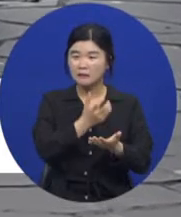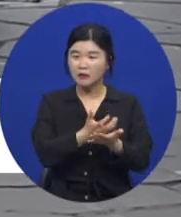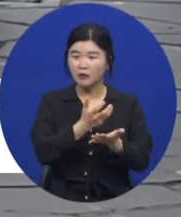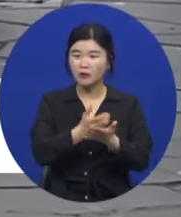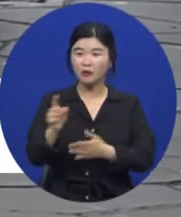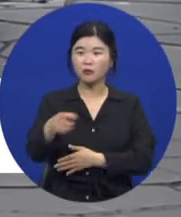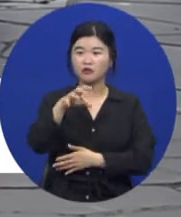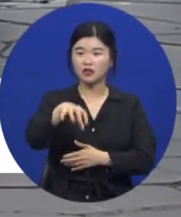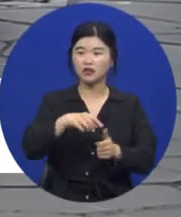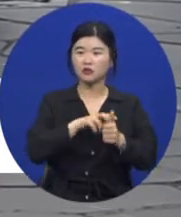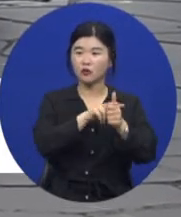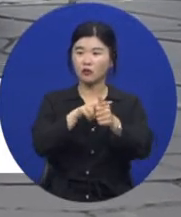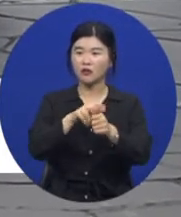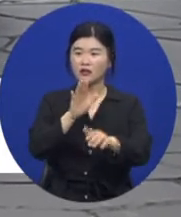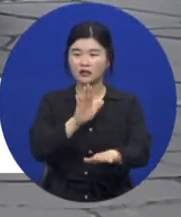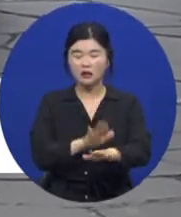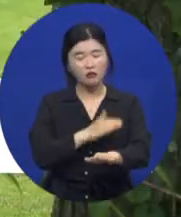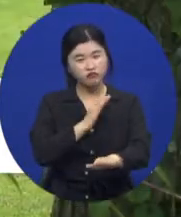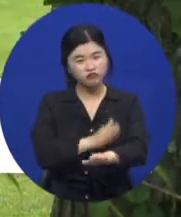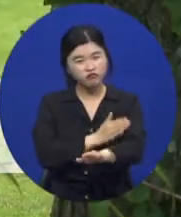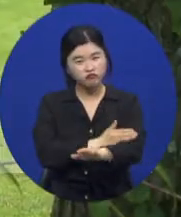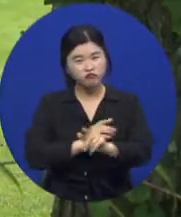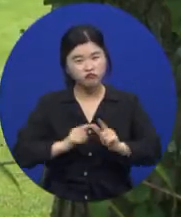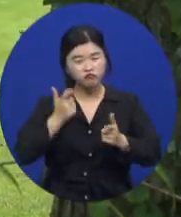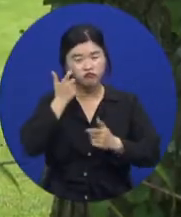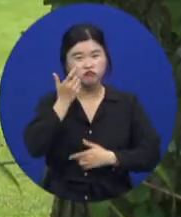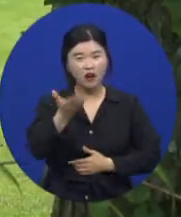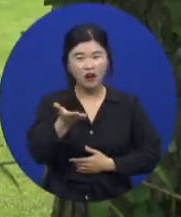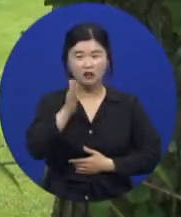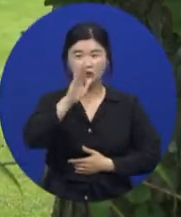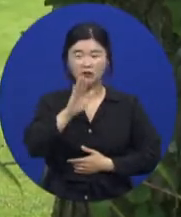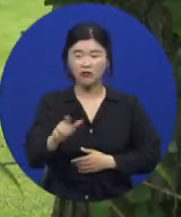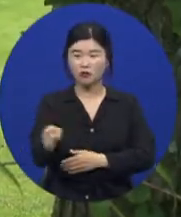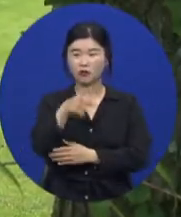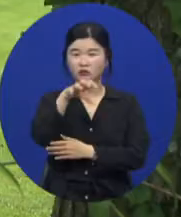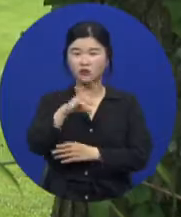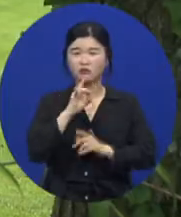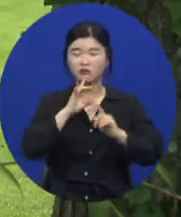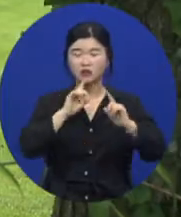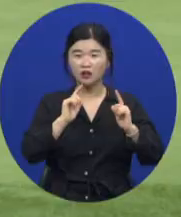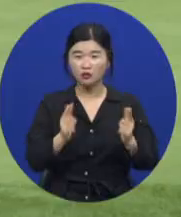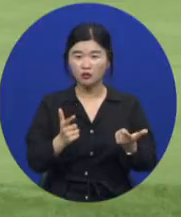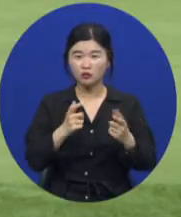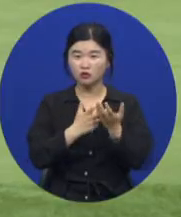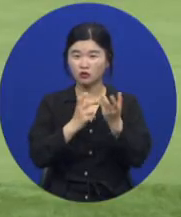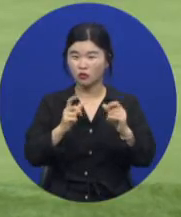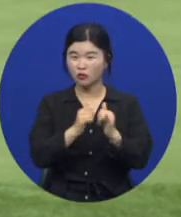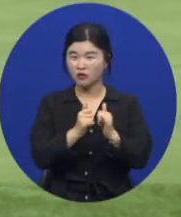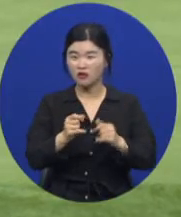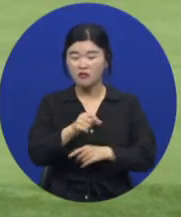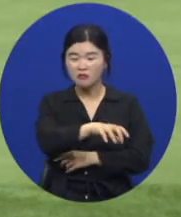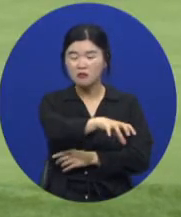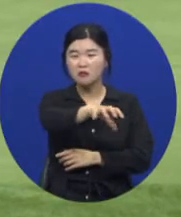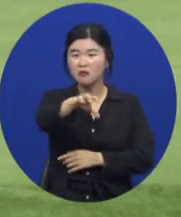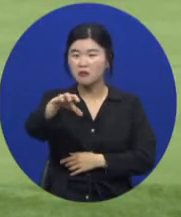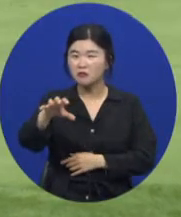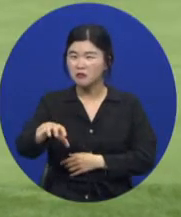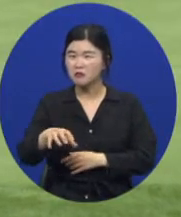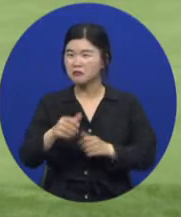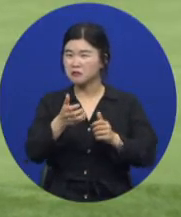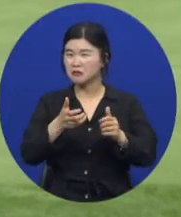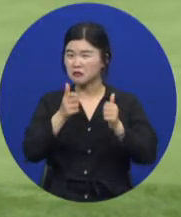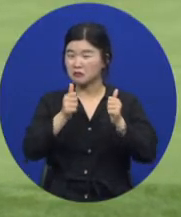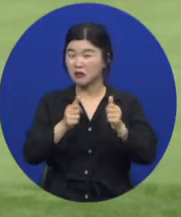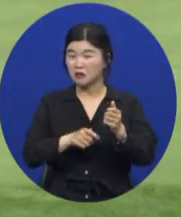정보에 대해서 잘못 와전된 게 아닌가 하지만 해당 골프장 뿐만 아니라 돈의 일부 글 상들이 사전심사를